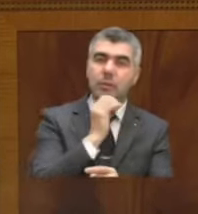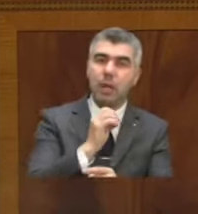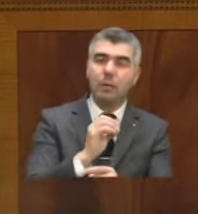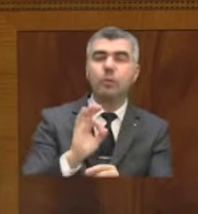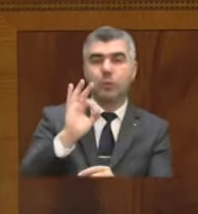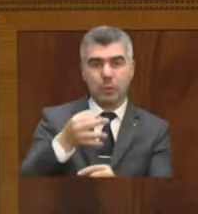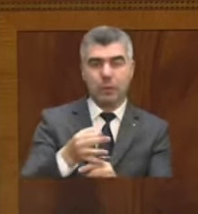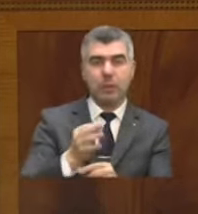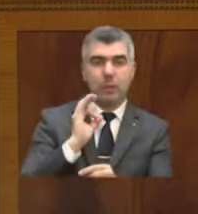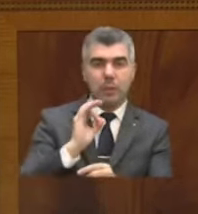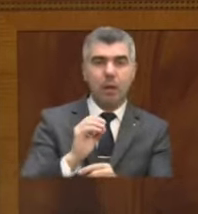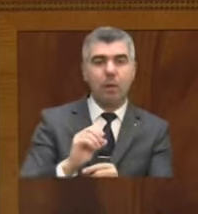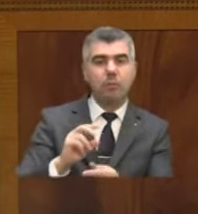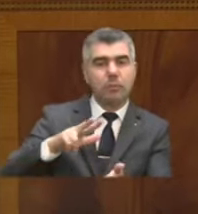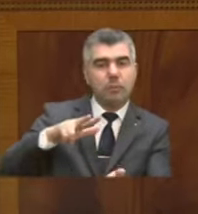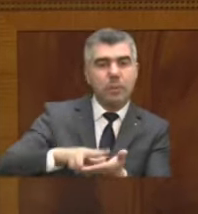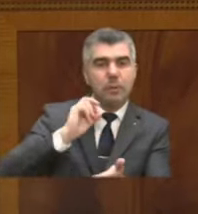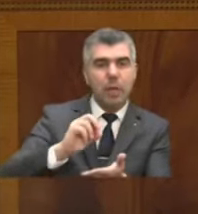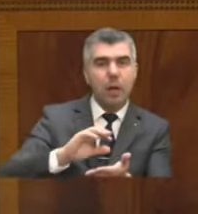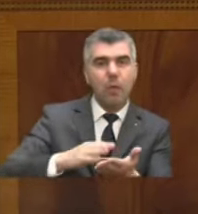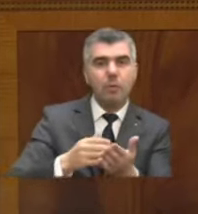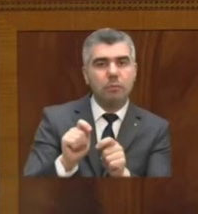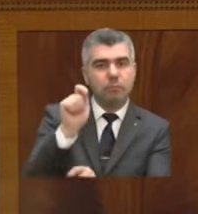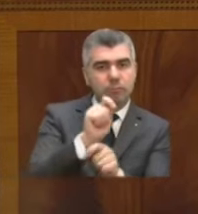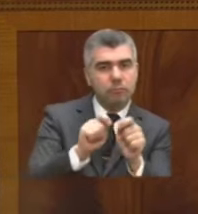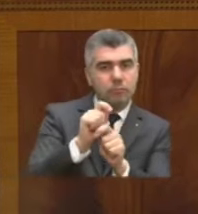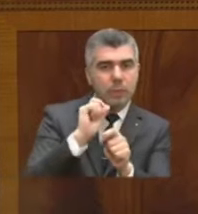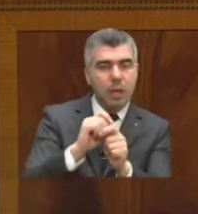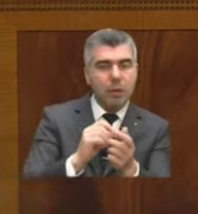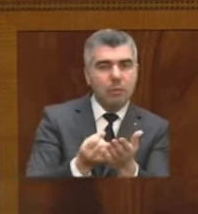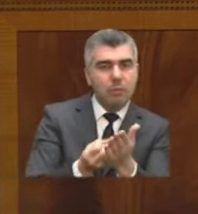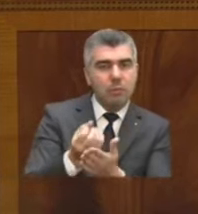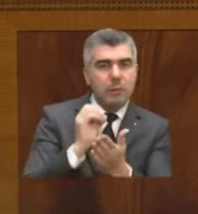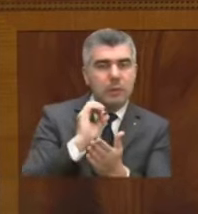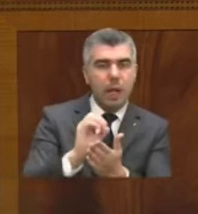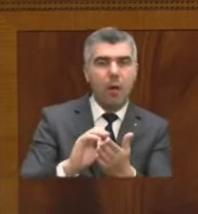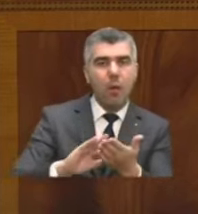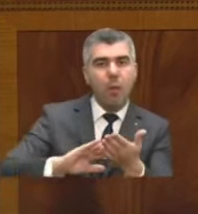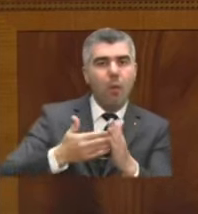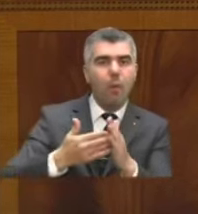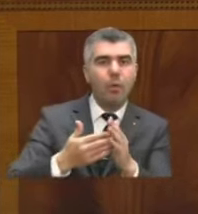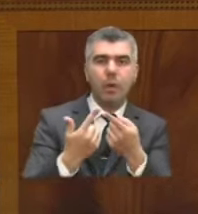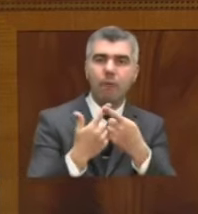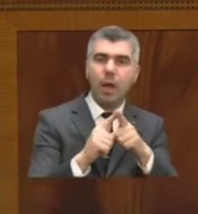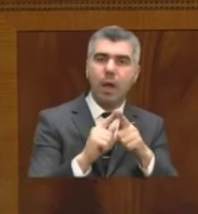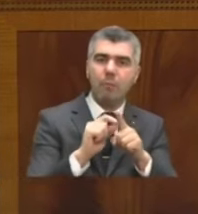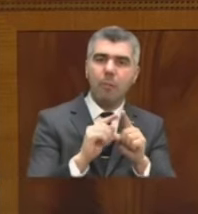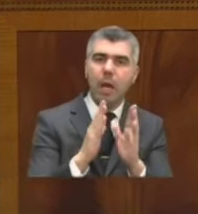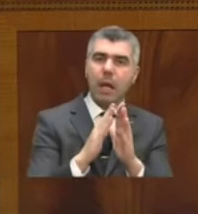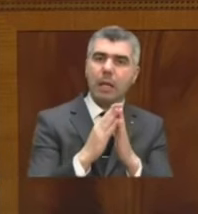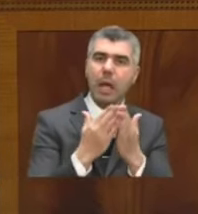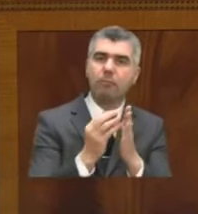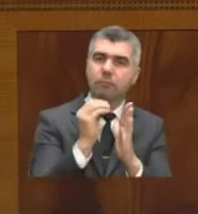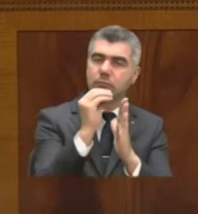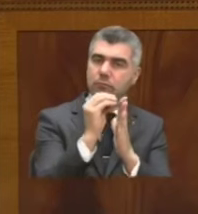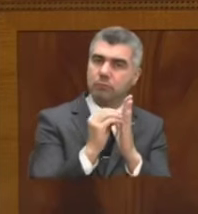الصلاحيات اللازمة من أجل اعتماد الصيغ التربوية الملائمة واستثمار مختلف الاختيارات البيداغوجية